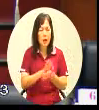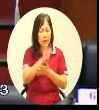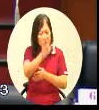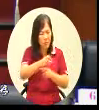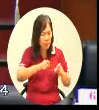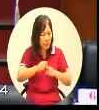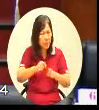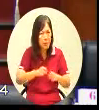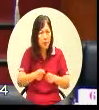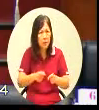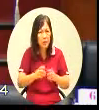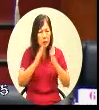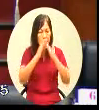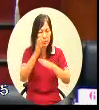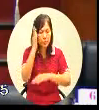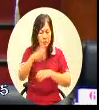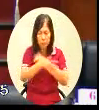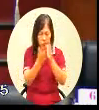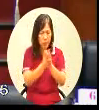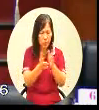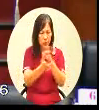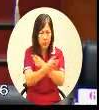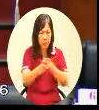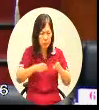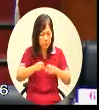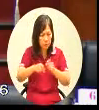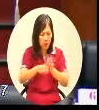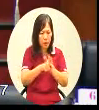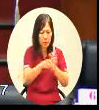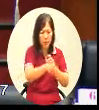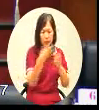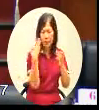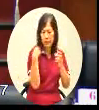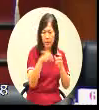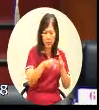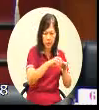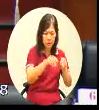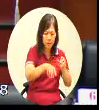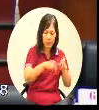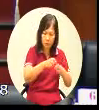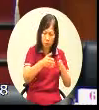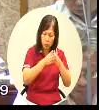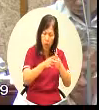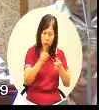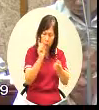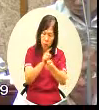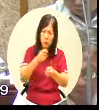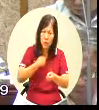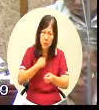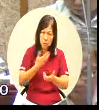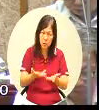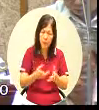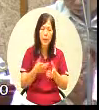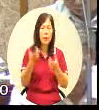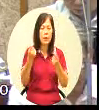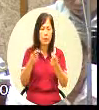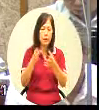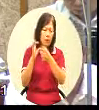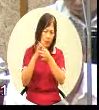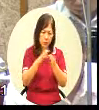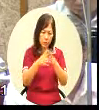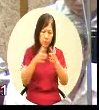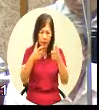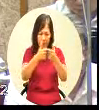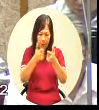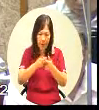规划，市府整体的规划，还是当地的需求，你了不了解？ 我想我们这个持续都会还是会配合相